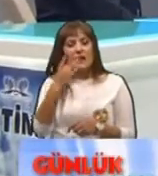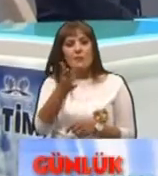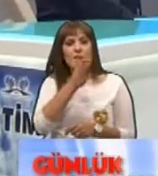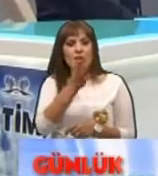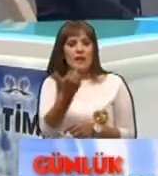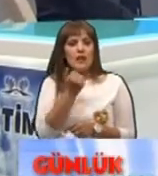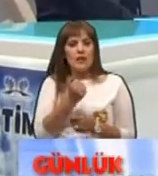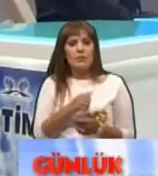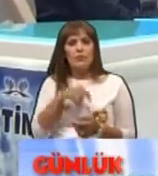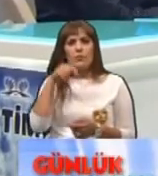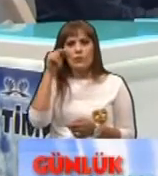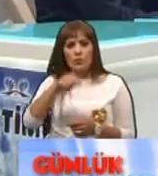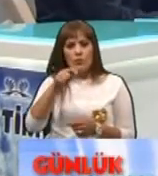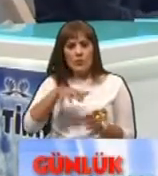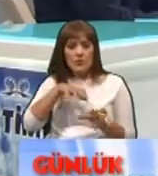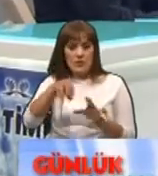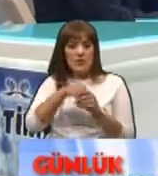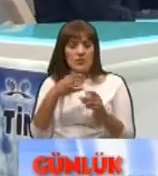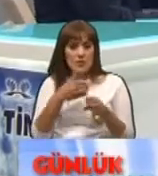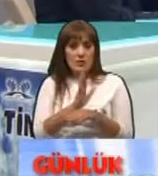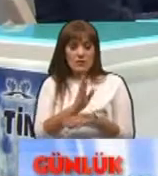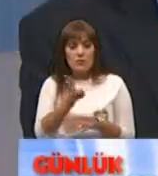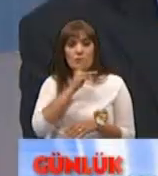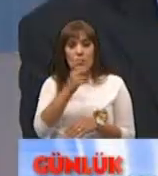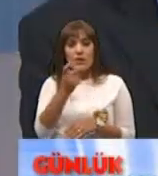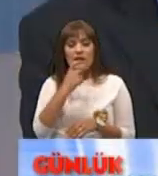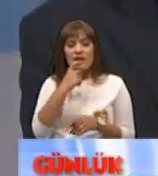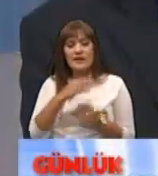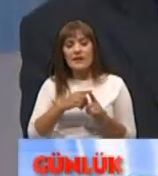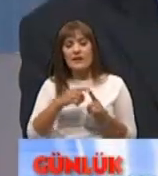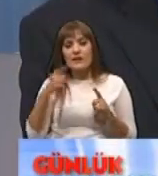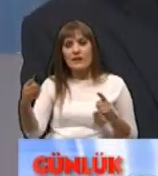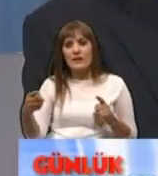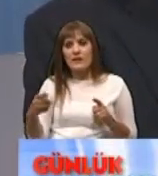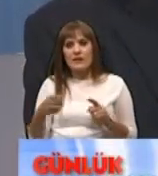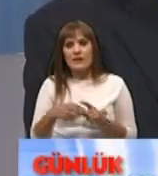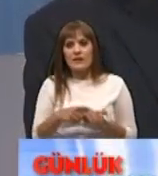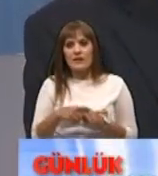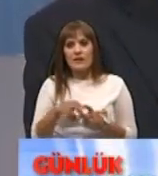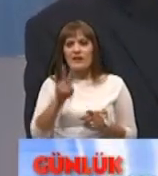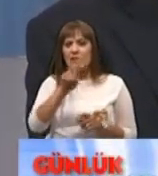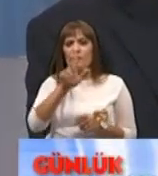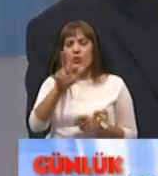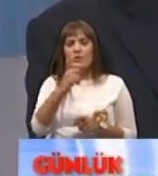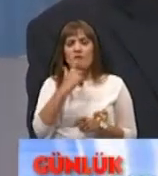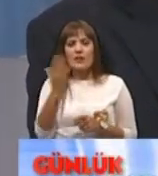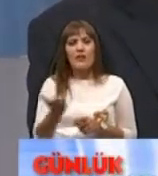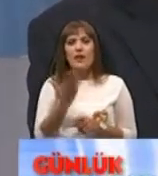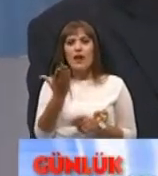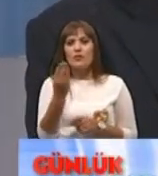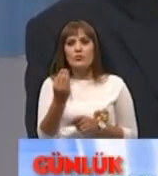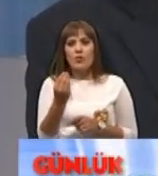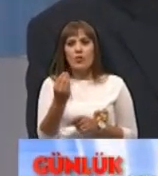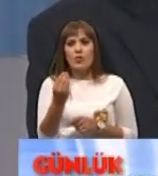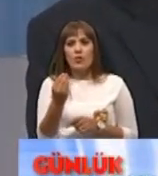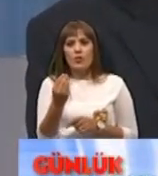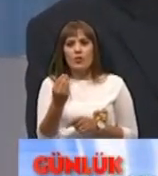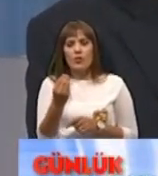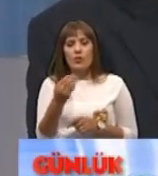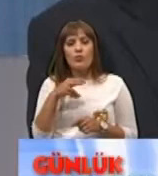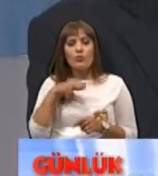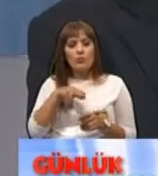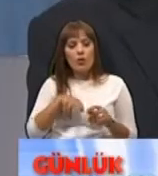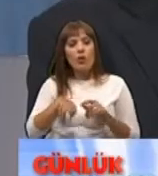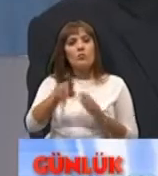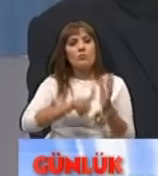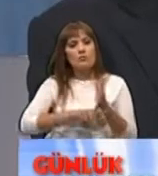Şimdi bu branş aslında son yıllarda, son 20-30 yılda daha çok yol kat